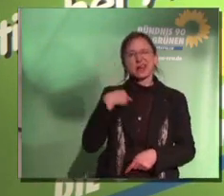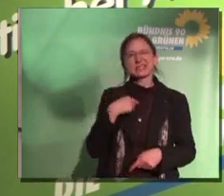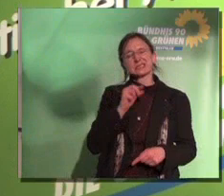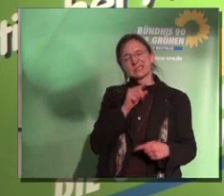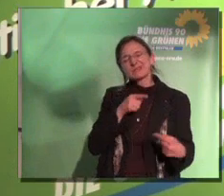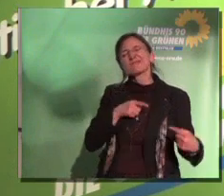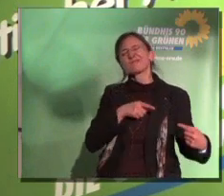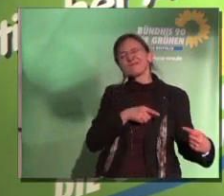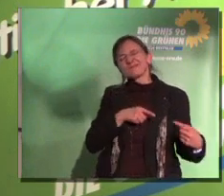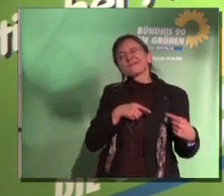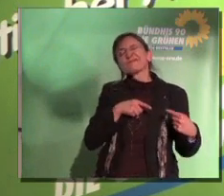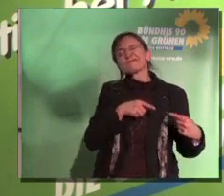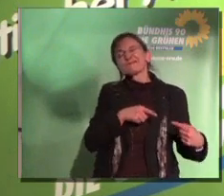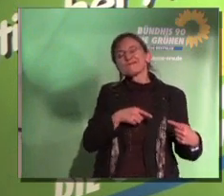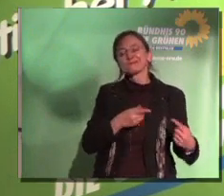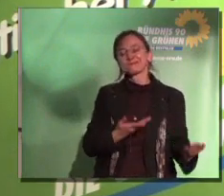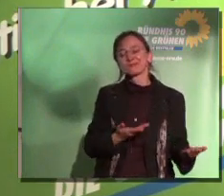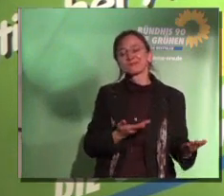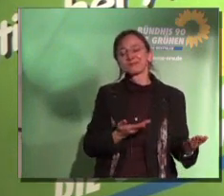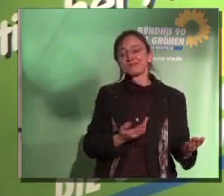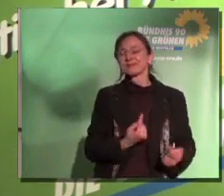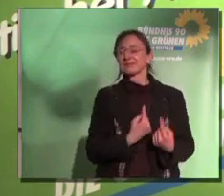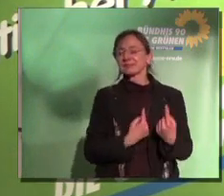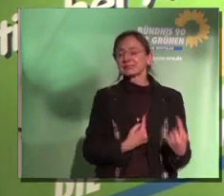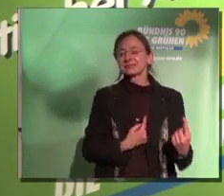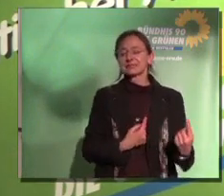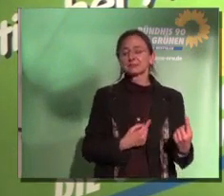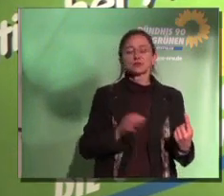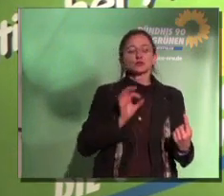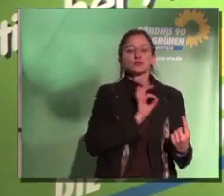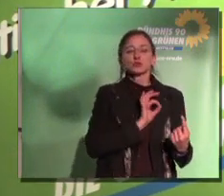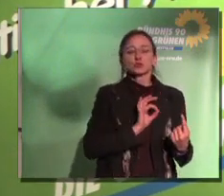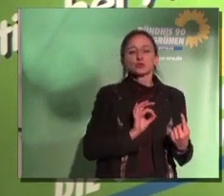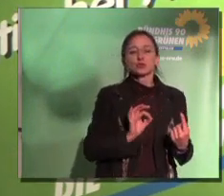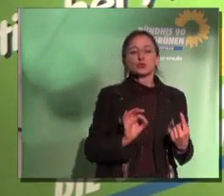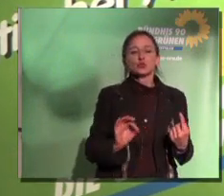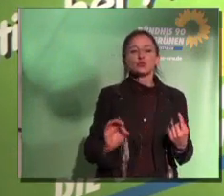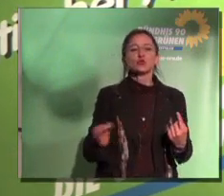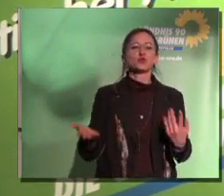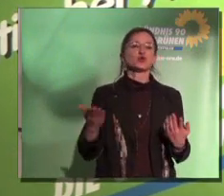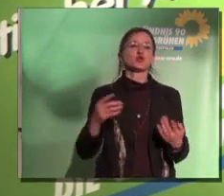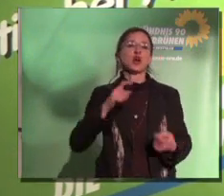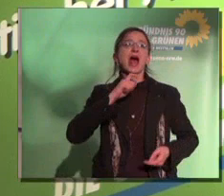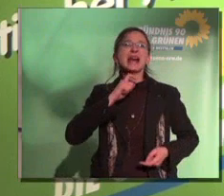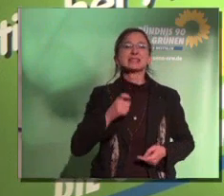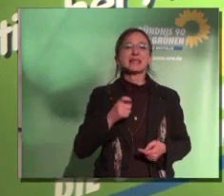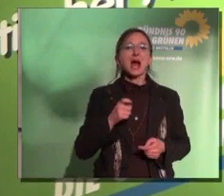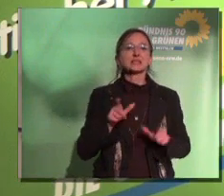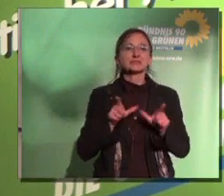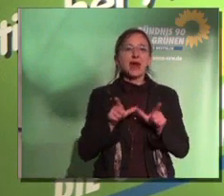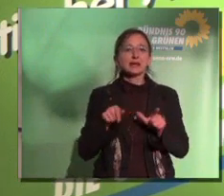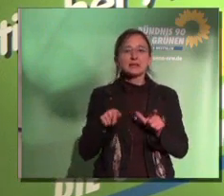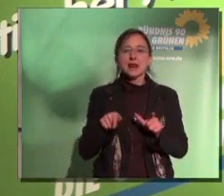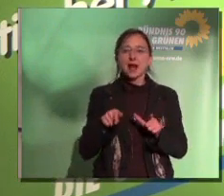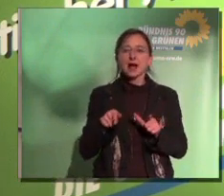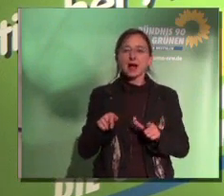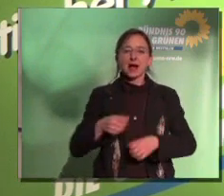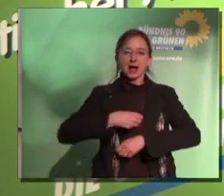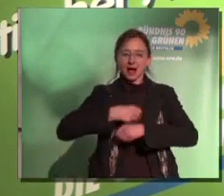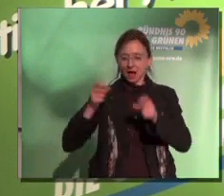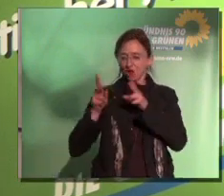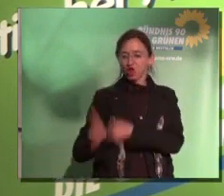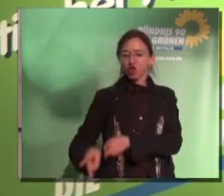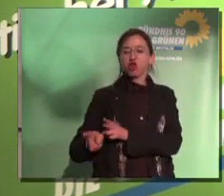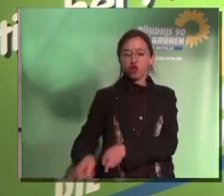ohne Reibung. Der Peer, der war ja für dieses tiefe Loch bei Garzweiler, ja? Und ich hatte da immer irgendwie so